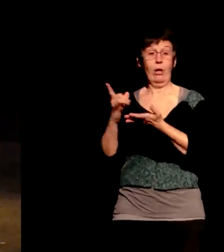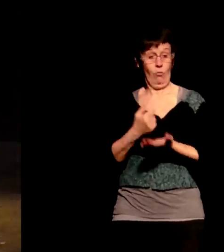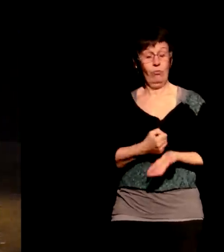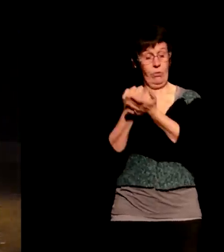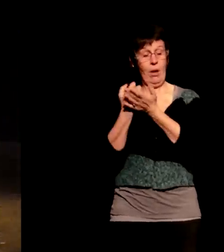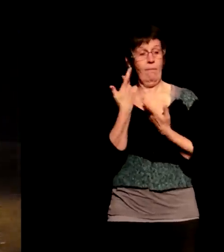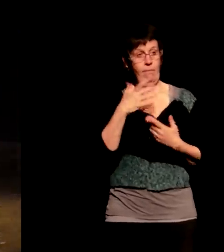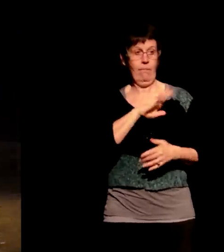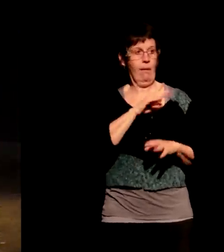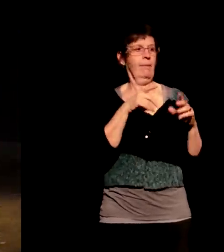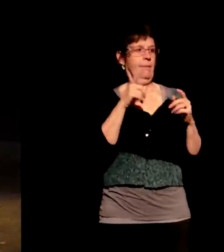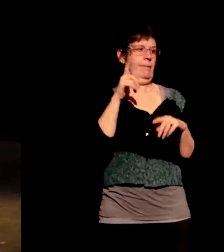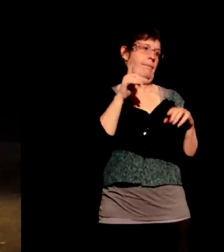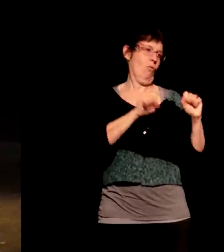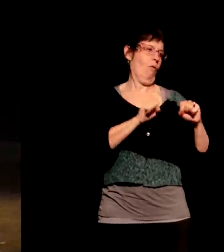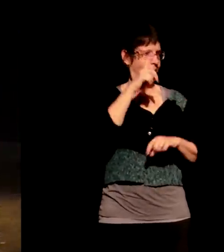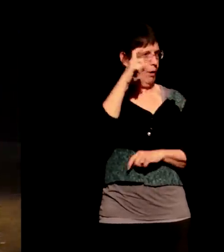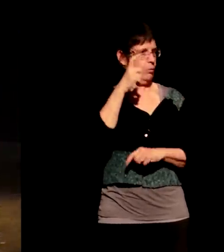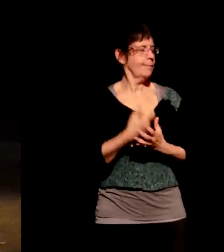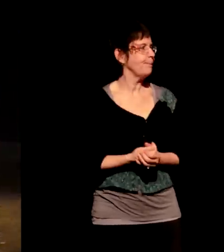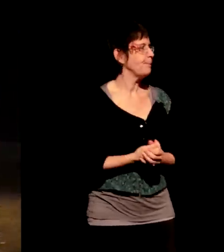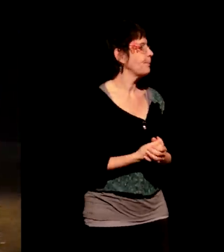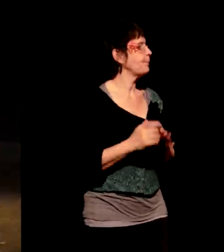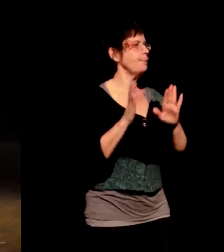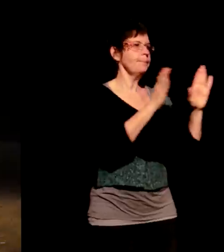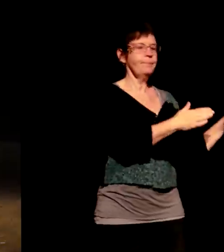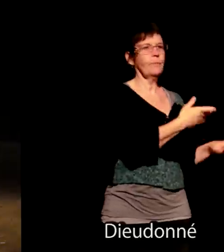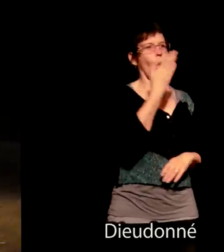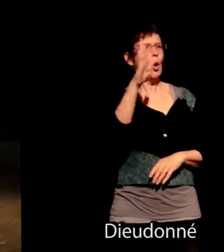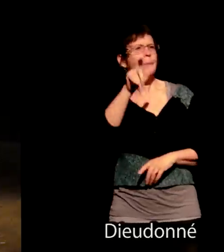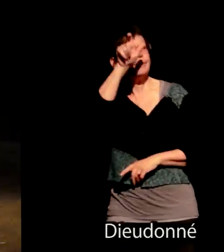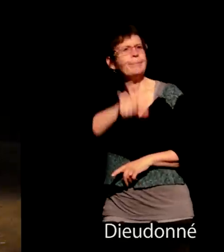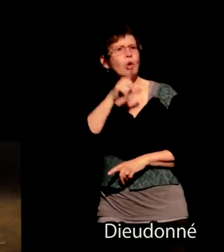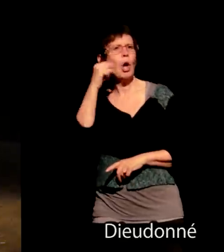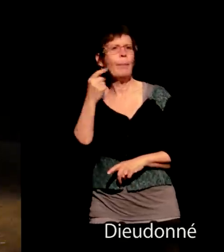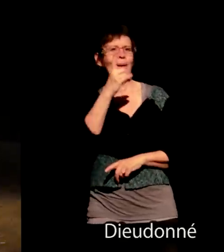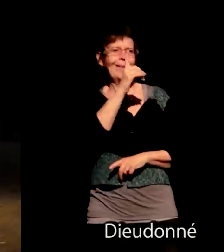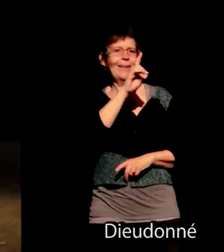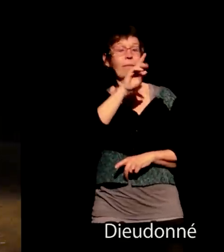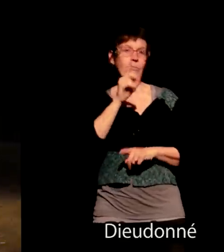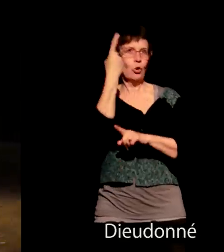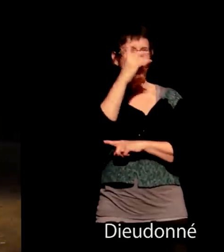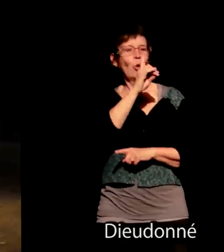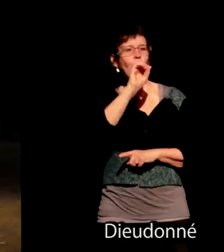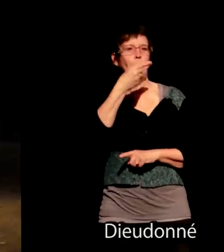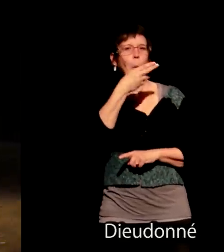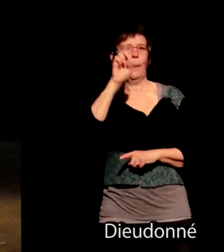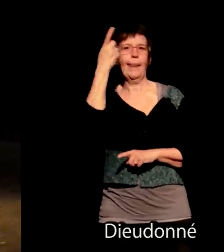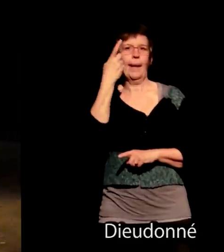Je vais prendre un autre exemple, qui lui aussi est d'actualité, qui est l'exemple de Dieudonné. Dieudonné tient des propos